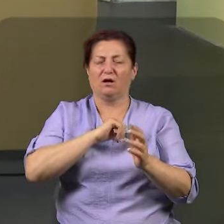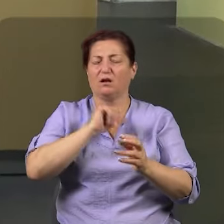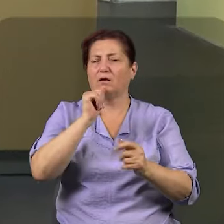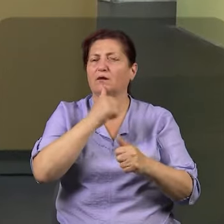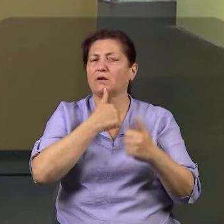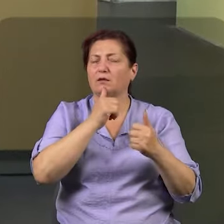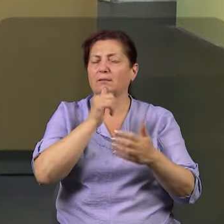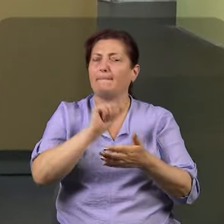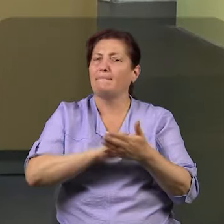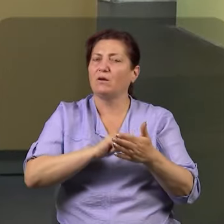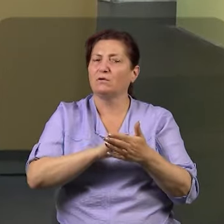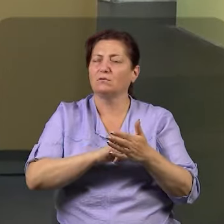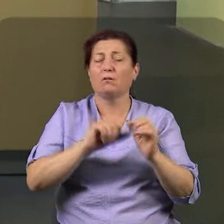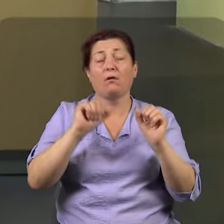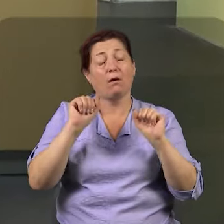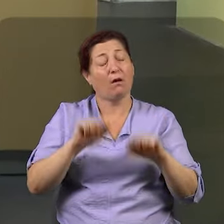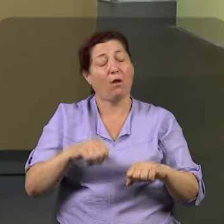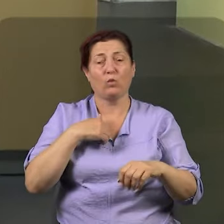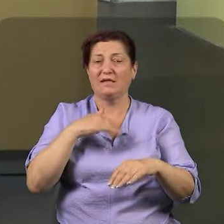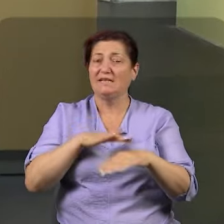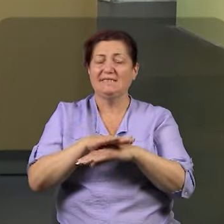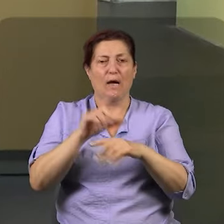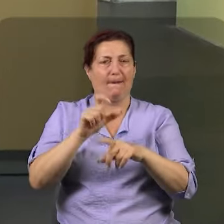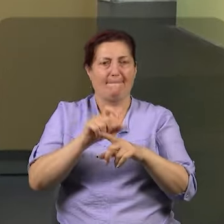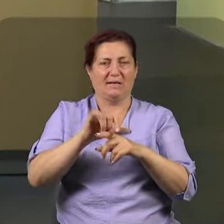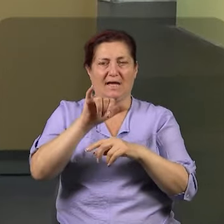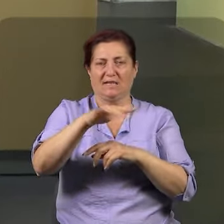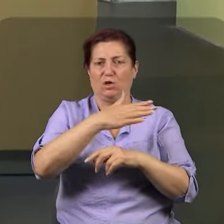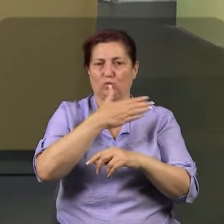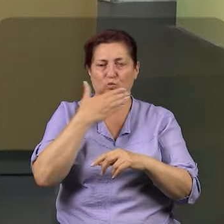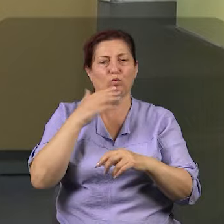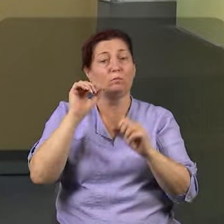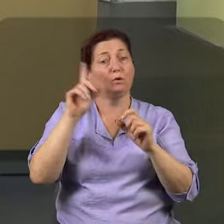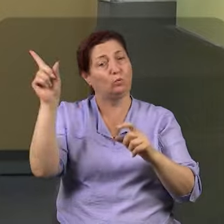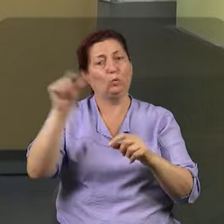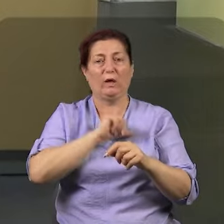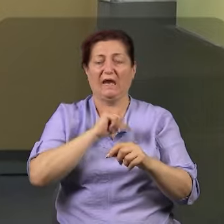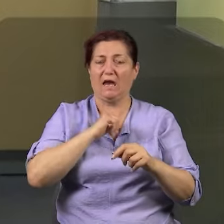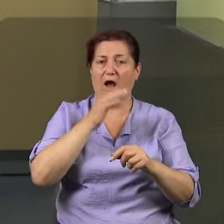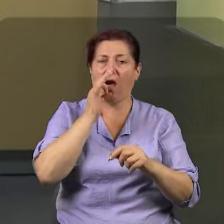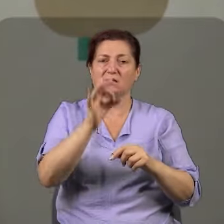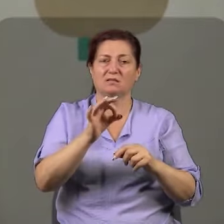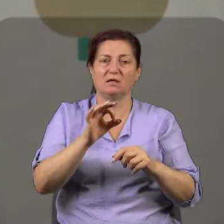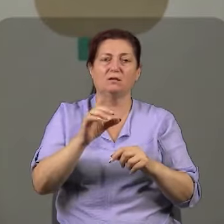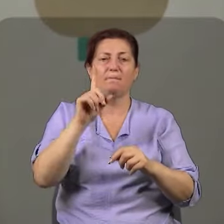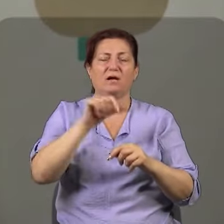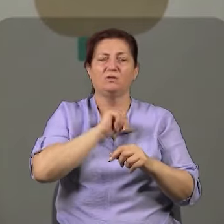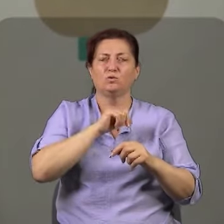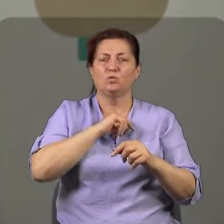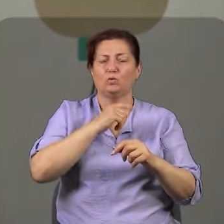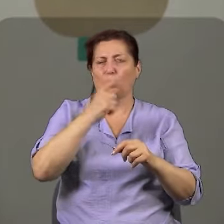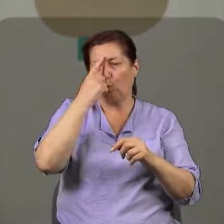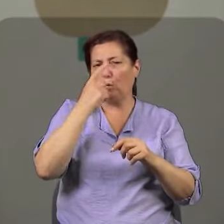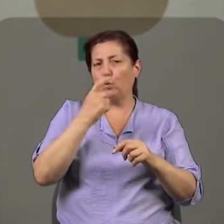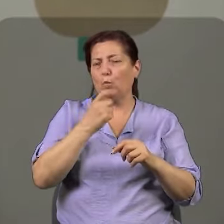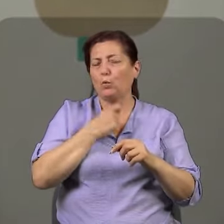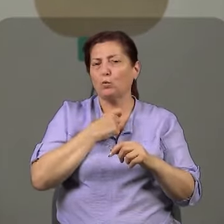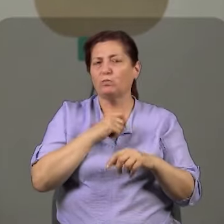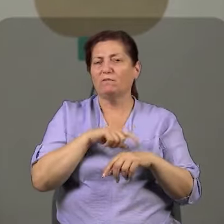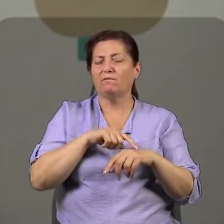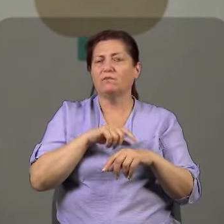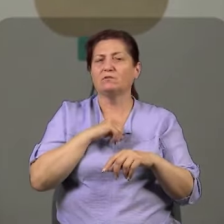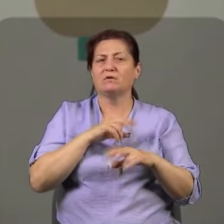հստակ պատասխանություն եմ, դա թող իրենք ասեն, բայց որ դա կարող է լինել, նաև հուշում է այն, ինչ որ վերջին որ նախարարի